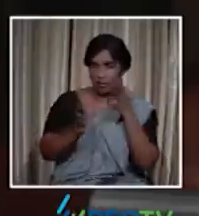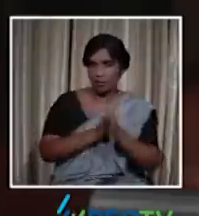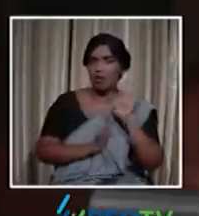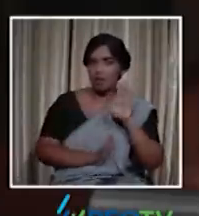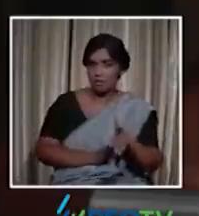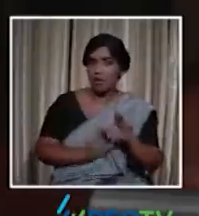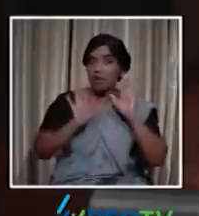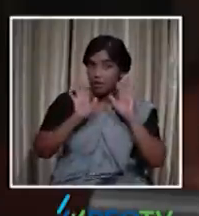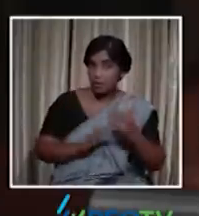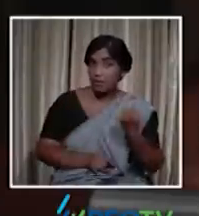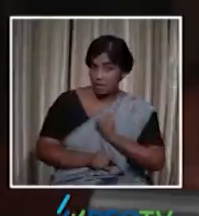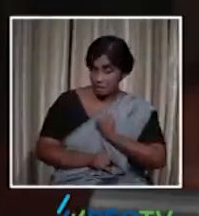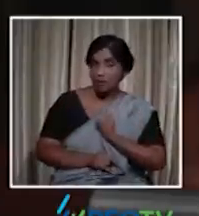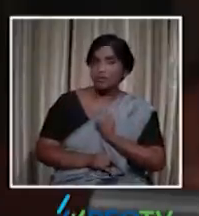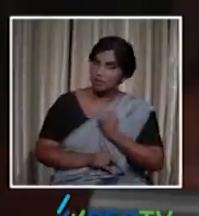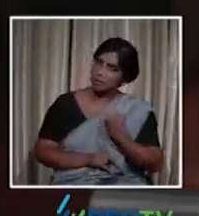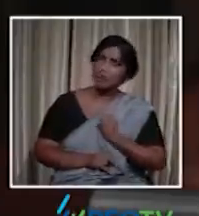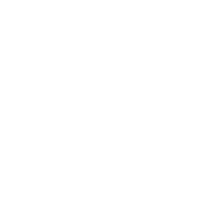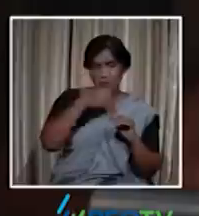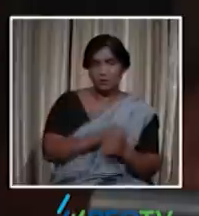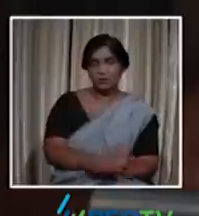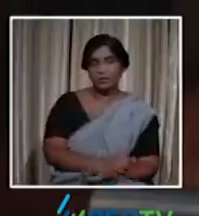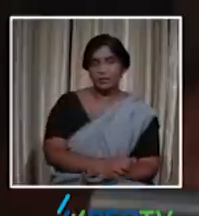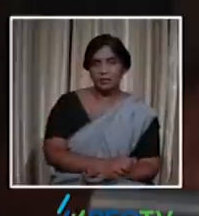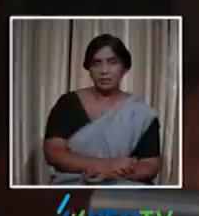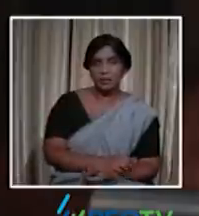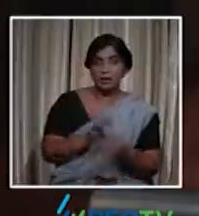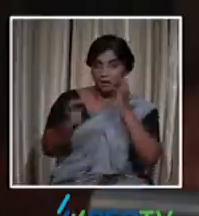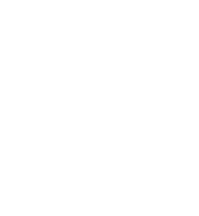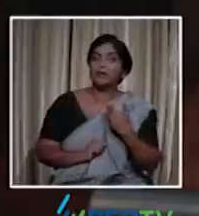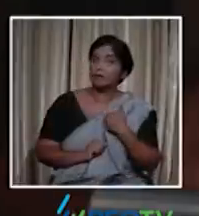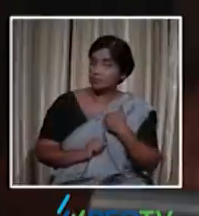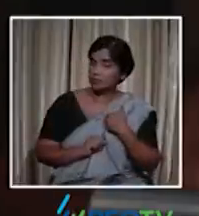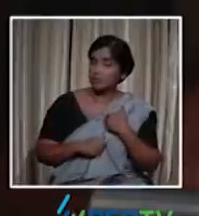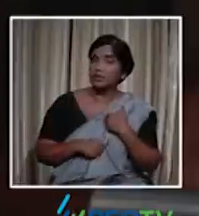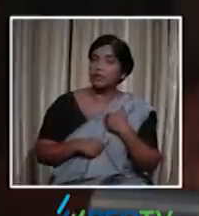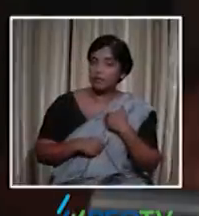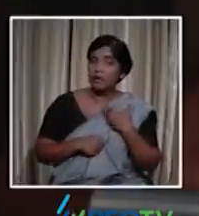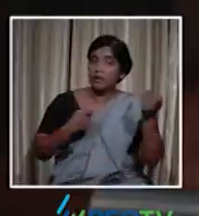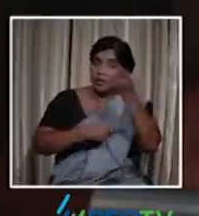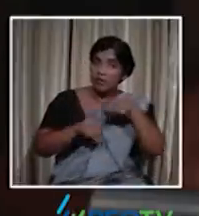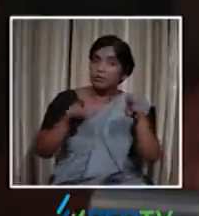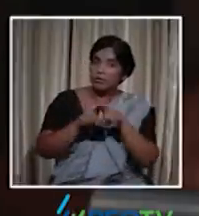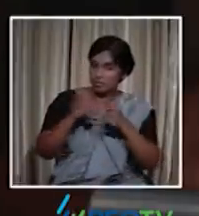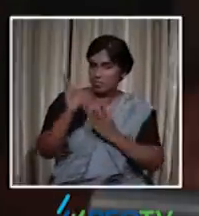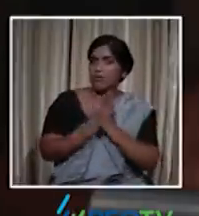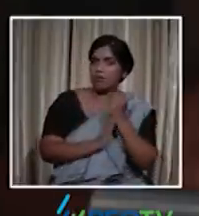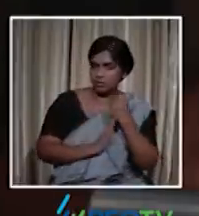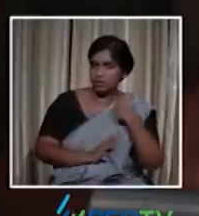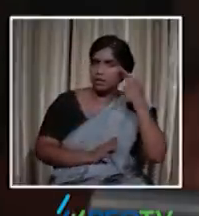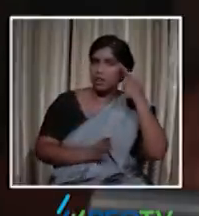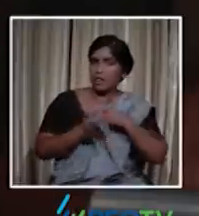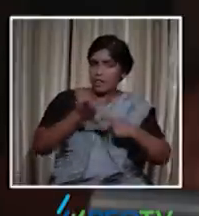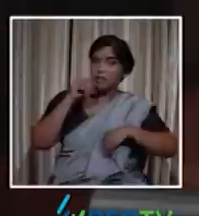මේක? හැබැයි අපි වරදක් කරලා තියෙනවා නම් අපිට උසාවි ඉස්සරහට අරගෙන යන්න. ගිනි තිබ්බම මේ ප්‍රශ්න විසඳෙනවද? අනිත් හැමෝටම තියෙන අයිතියක් තියෙනවා අපි විශ්වාස කරන